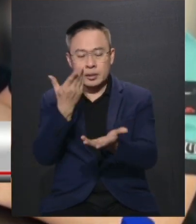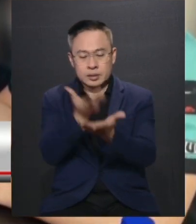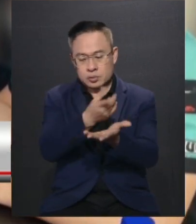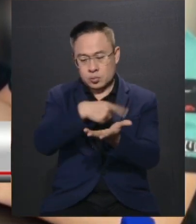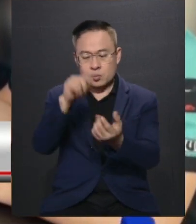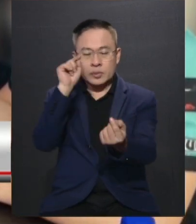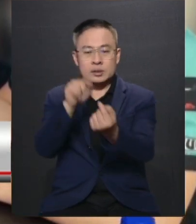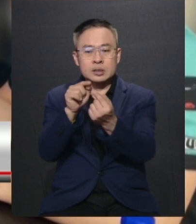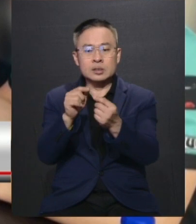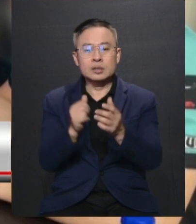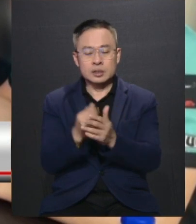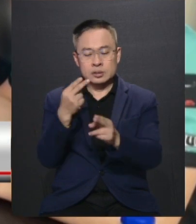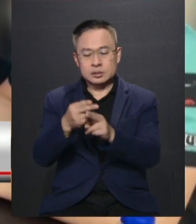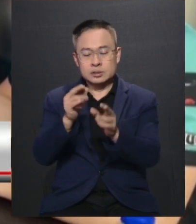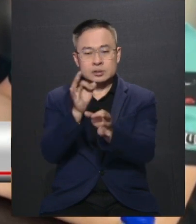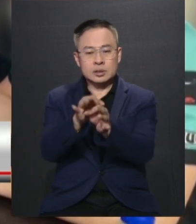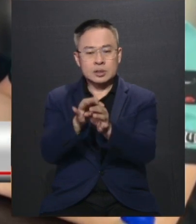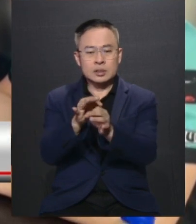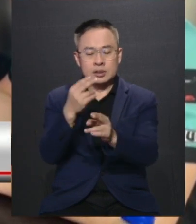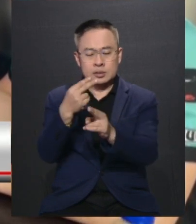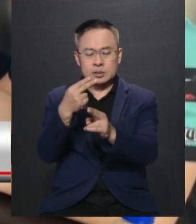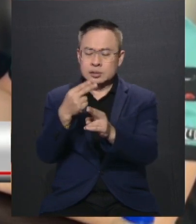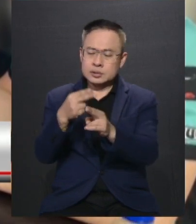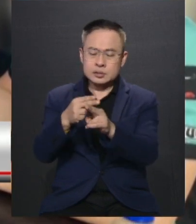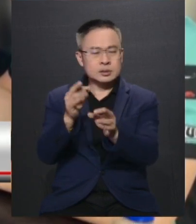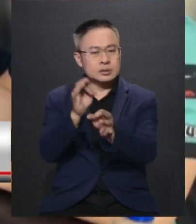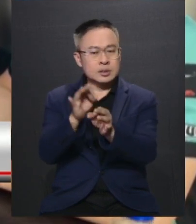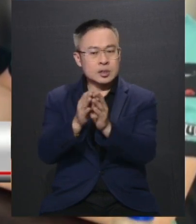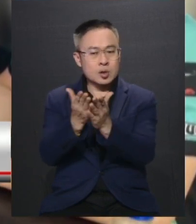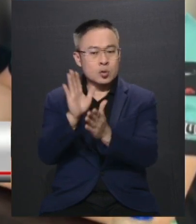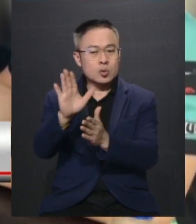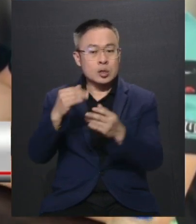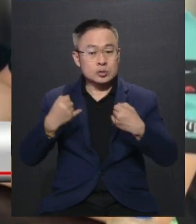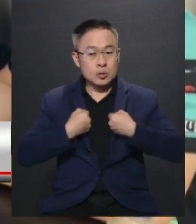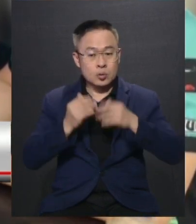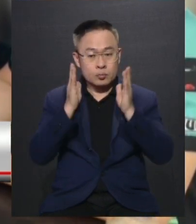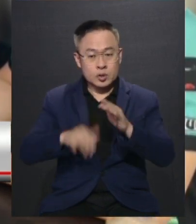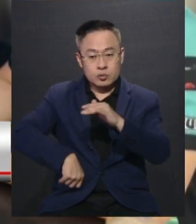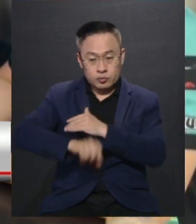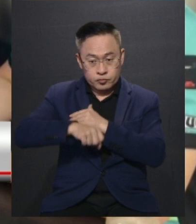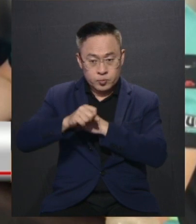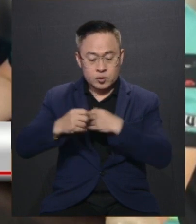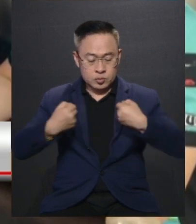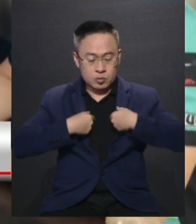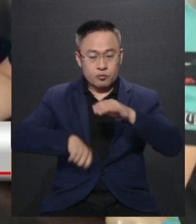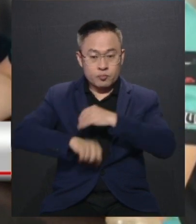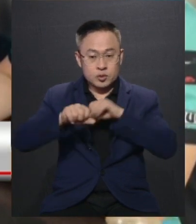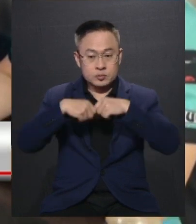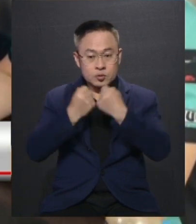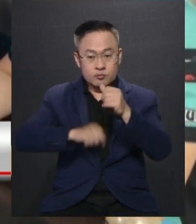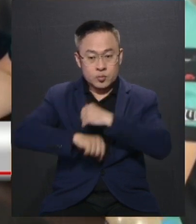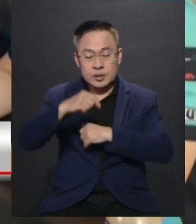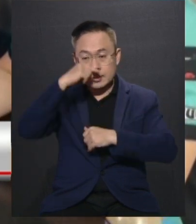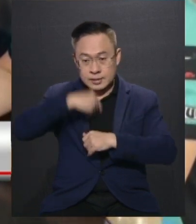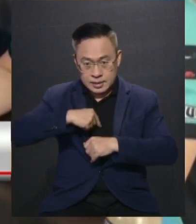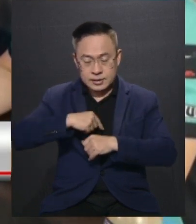ยลีกก็เลยรายงานต่อผู้บังคับบัญชานะฮะซึ่งต่อมาครับได้นำหมายค้นของศาลอาญาเข้าไปตรวจค้นผลปรากฏว่